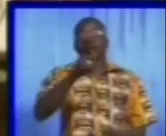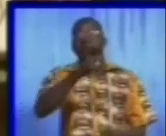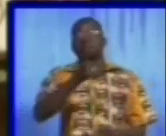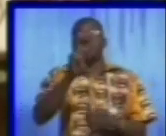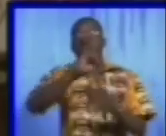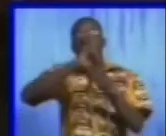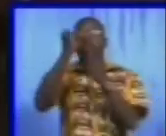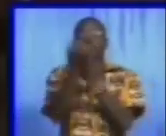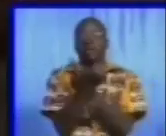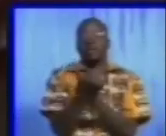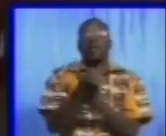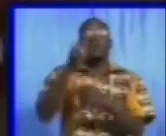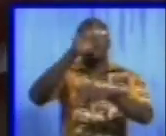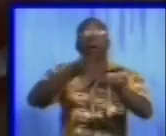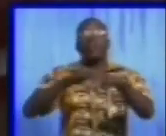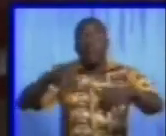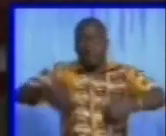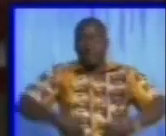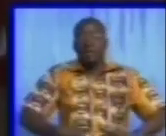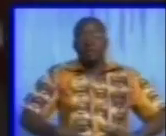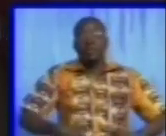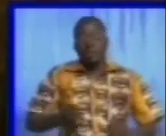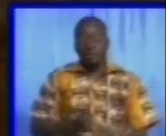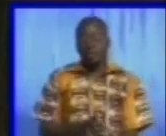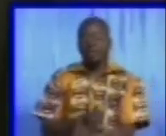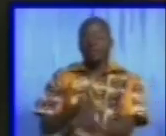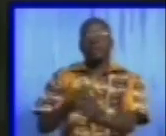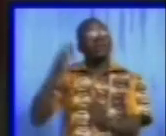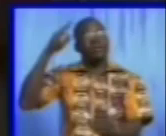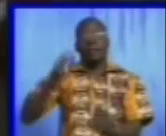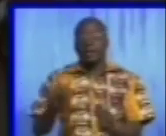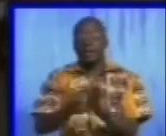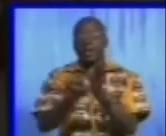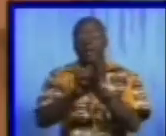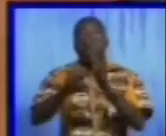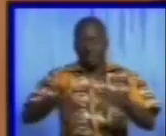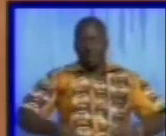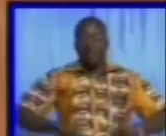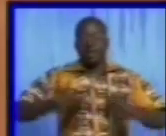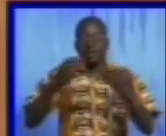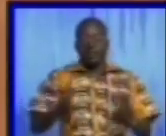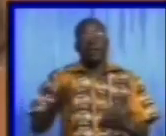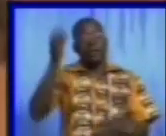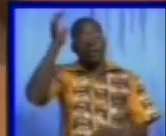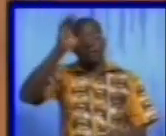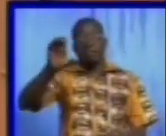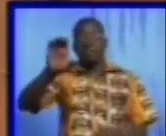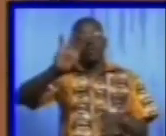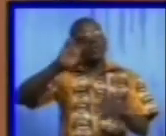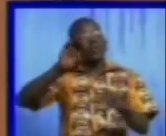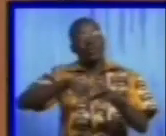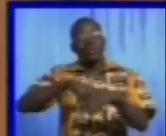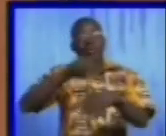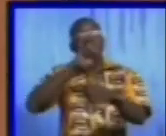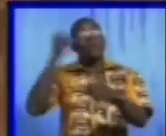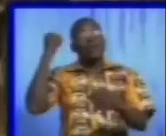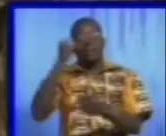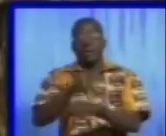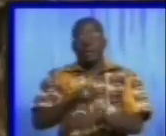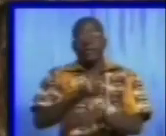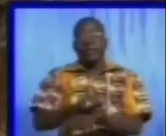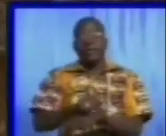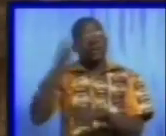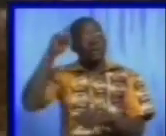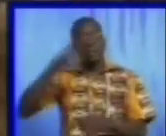permis d'interpeller les jeunes à suivre l'exemple de ces éleveurs, car l'élevage comme source d'auto-emploi semble être